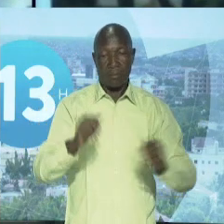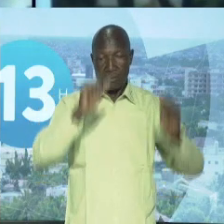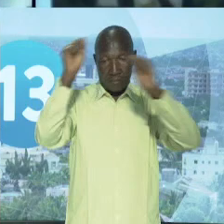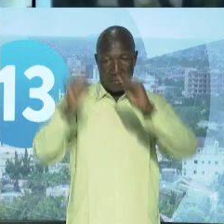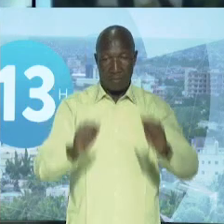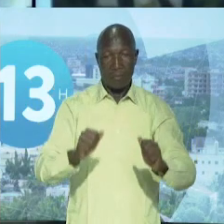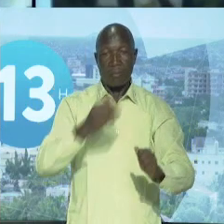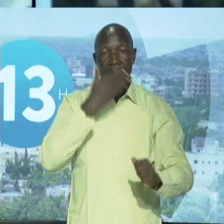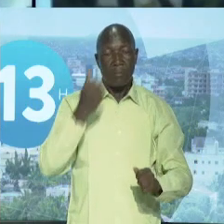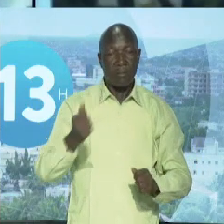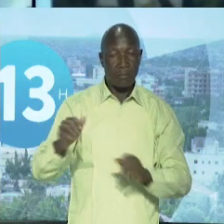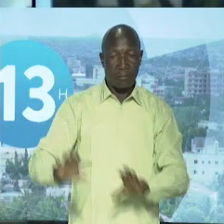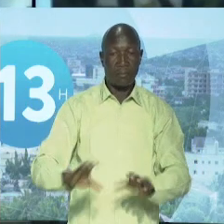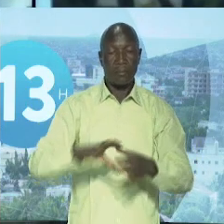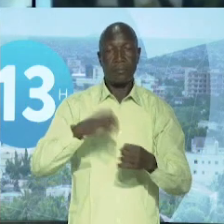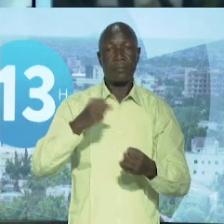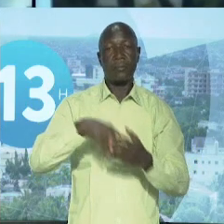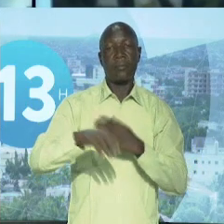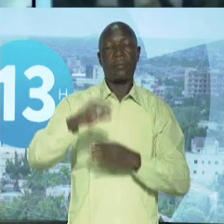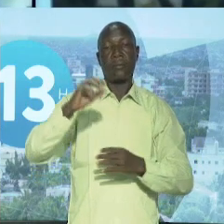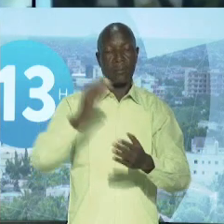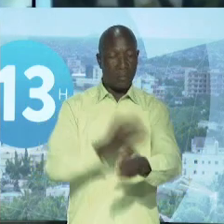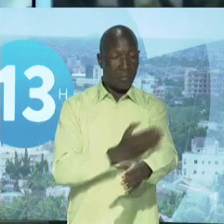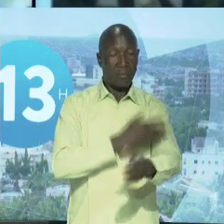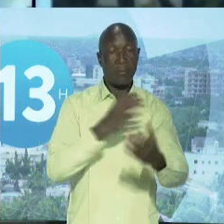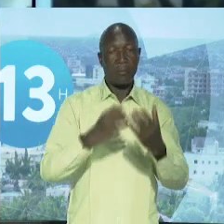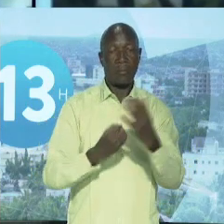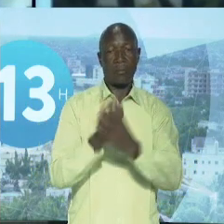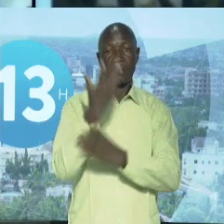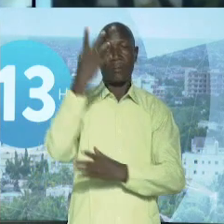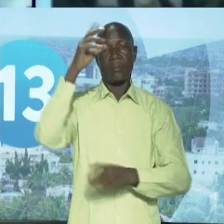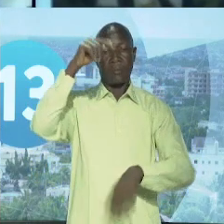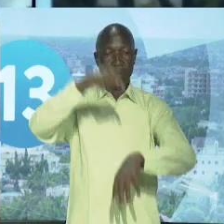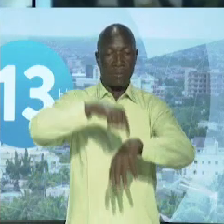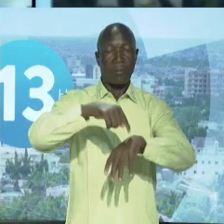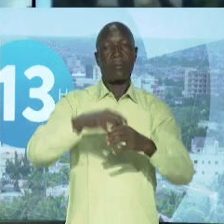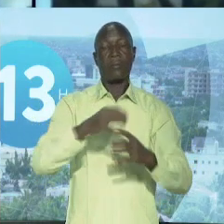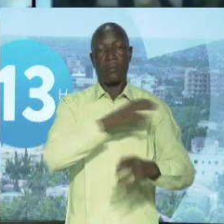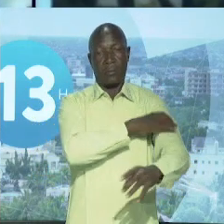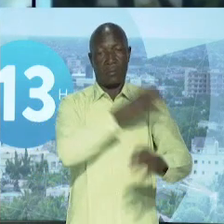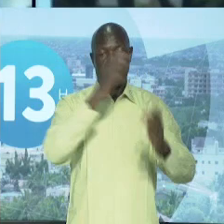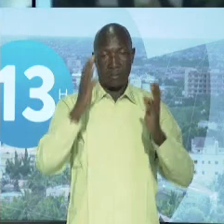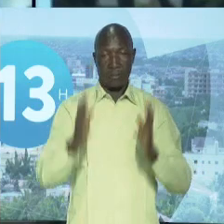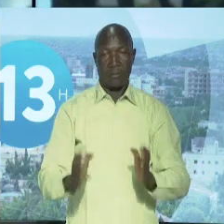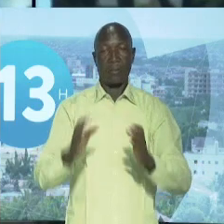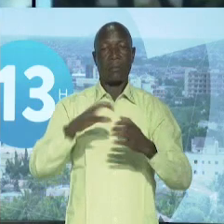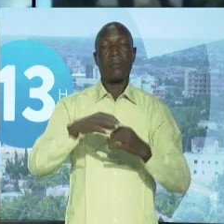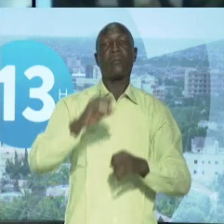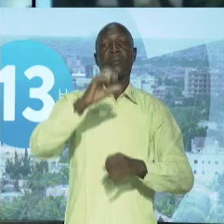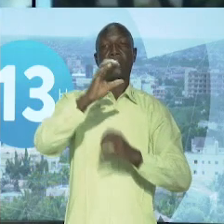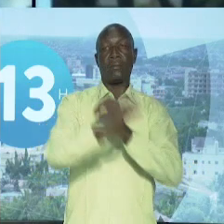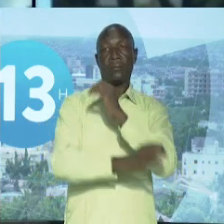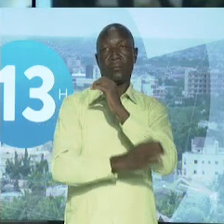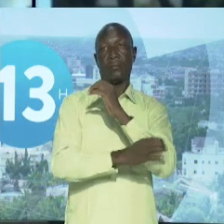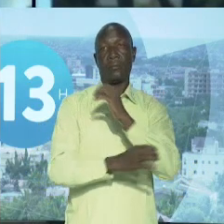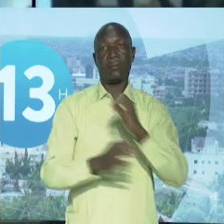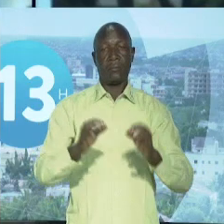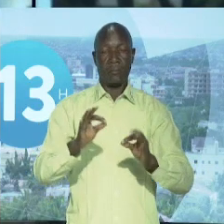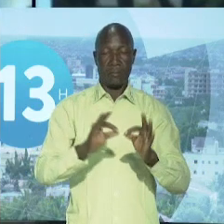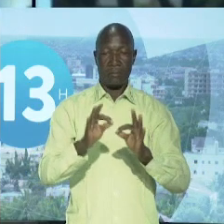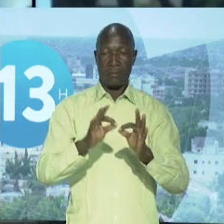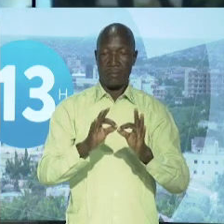mieux adapter le CAFRAD à l'évolution du temps et ce, par le renforcement des capacités institutionnelles du continent. Explication